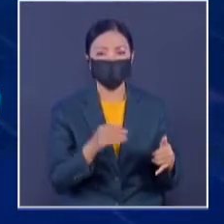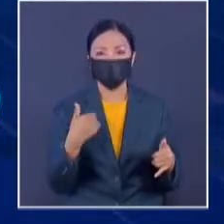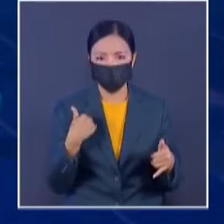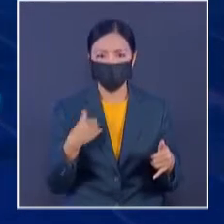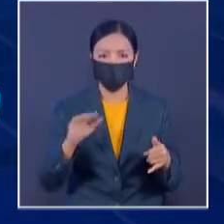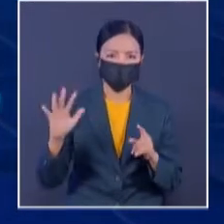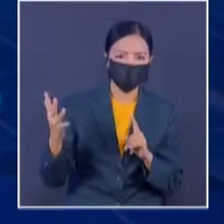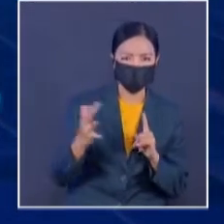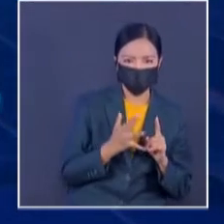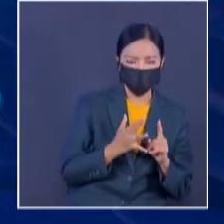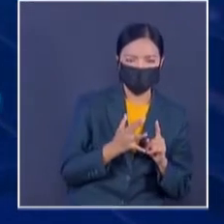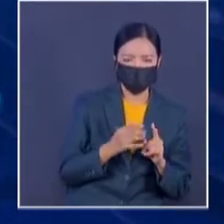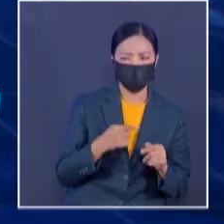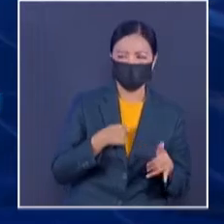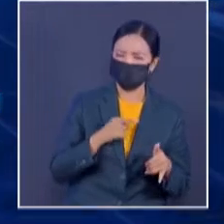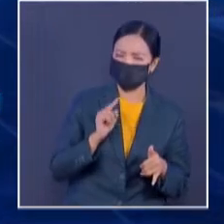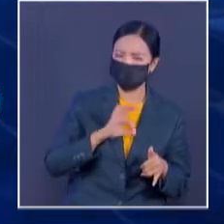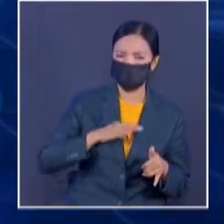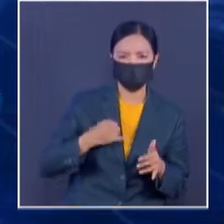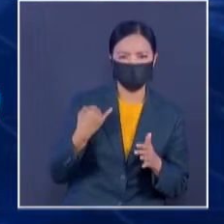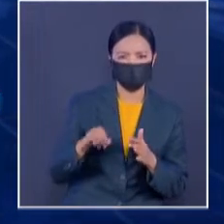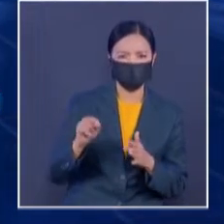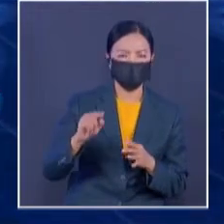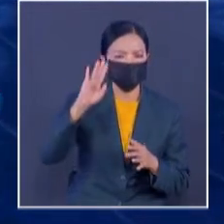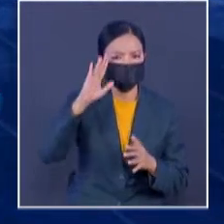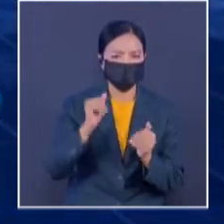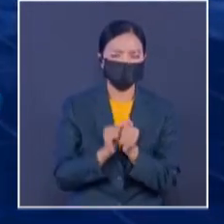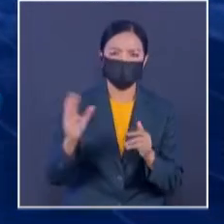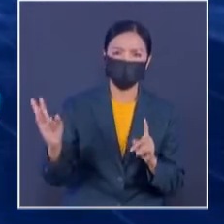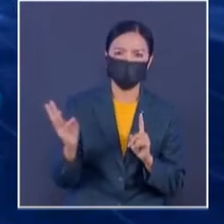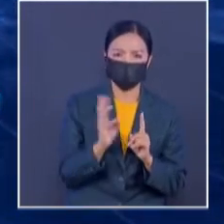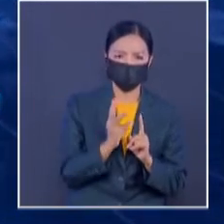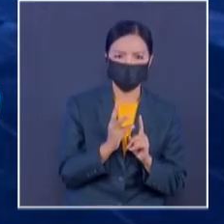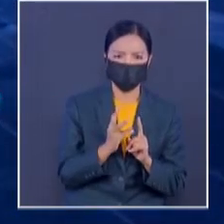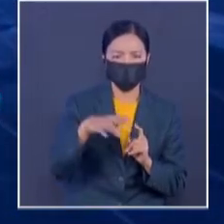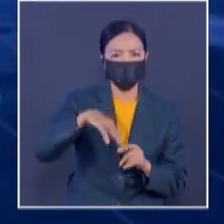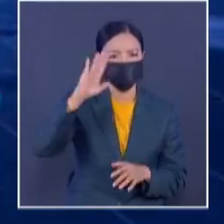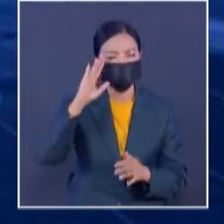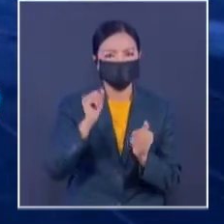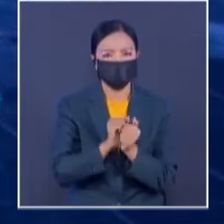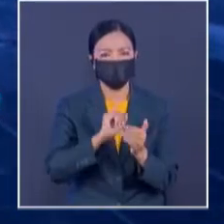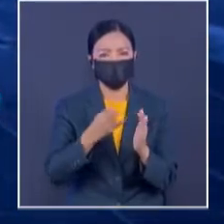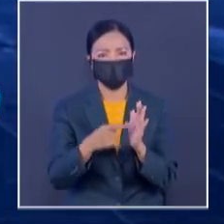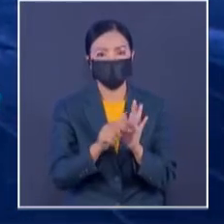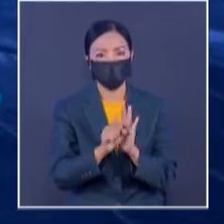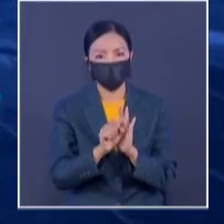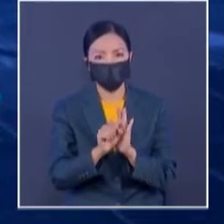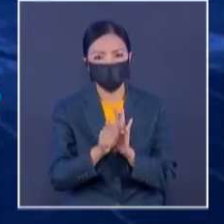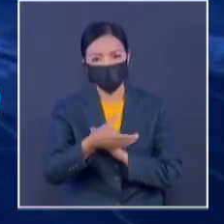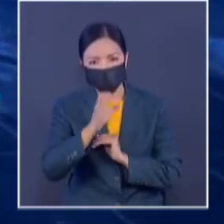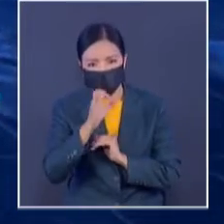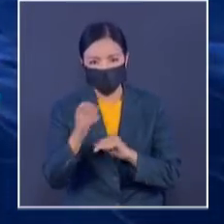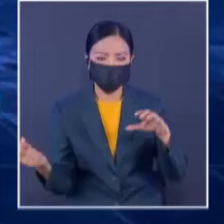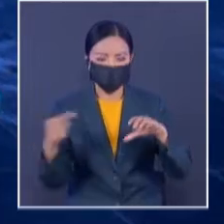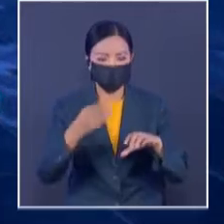การแบบไม่ชอบด้วยกฎหมายครับเขาบอกว่าถูกตำรวจ6นายในสังกัดสภ.วังสมบูรณ์ที่จังหวัดสระแก้วบุกเข้าไปตรวจค้นที่บ้านพัก